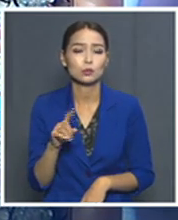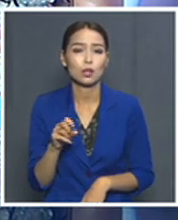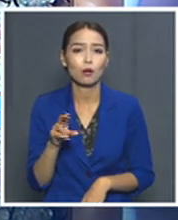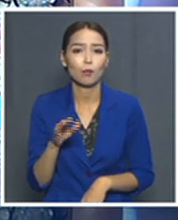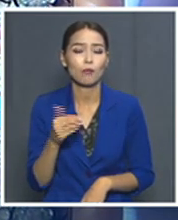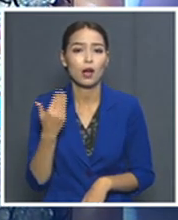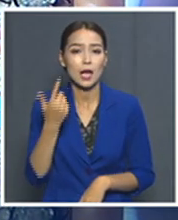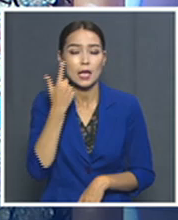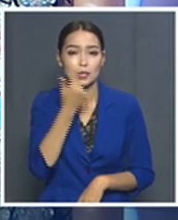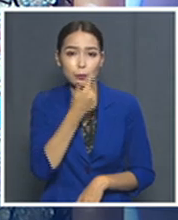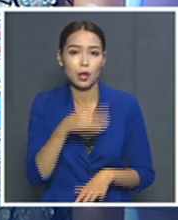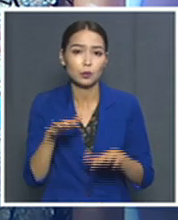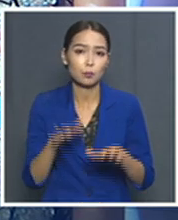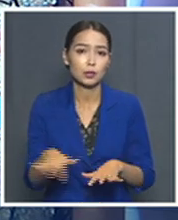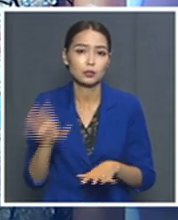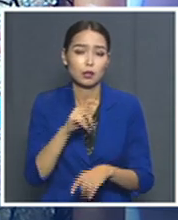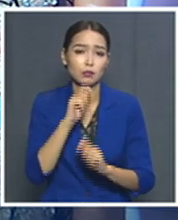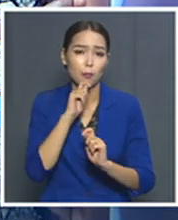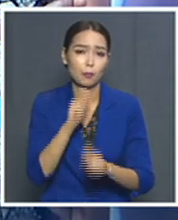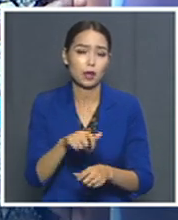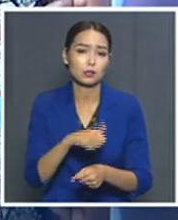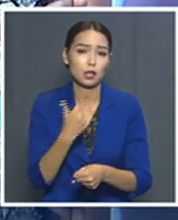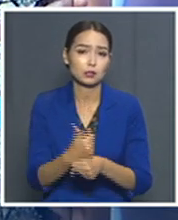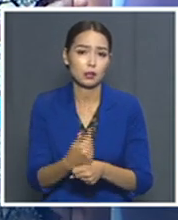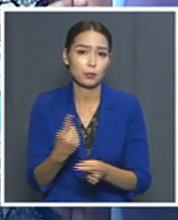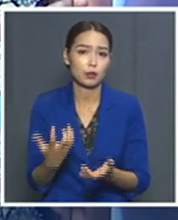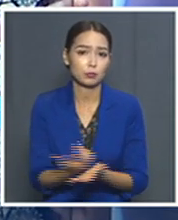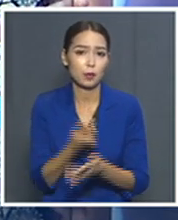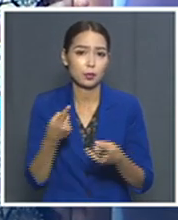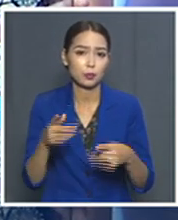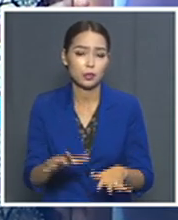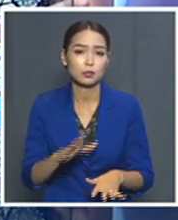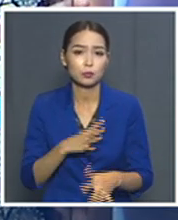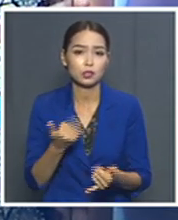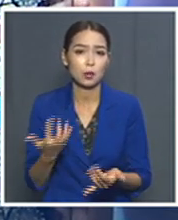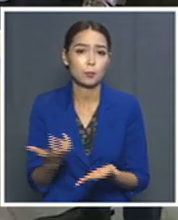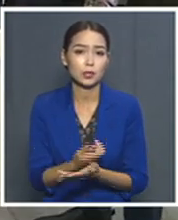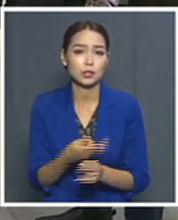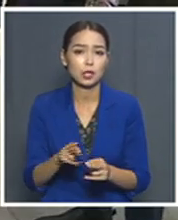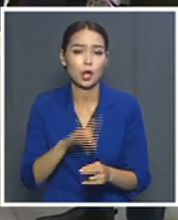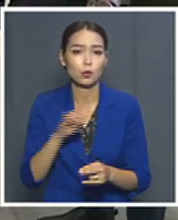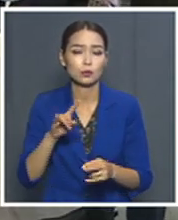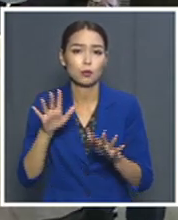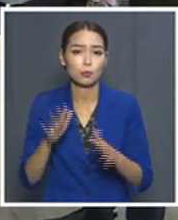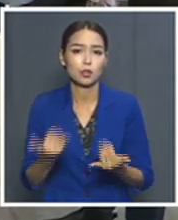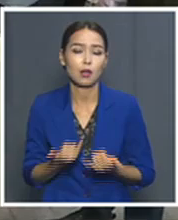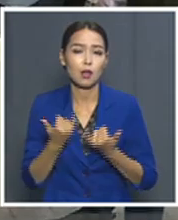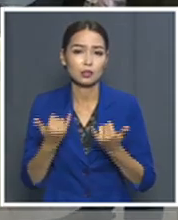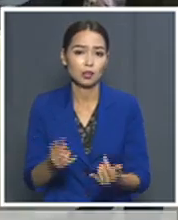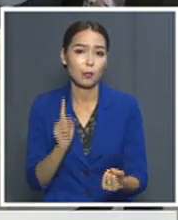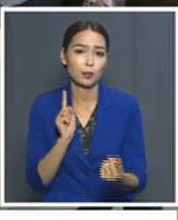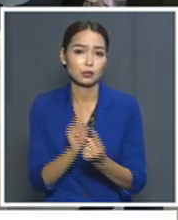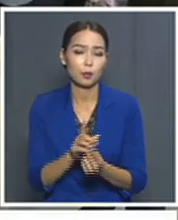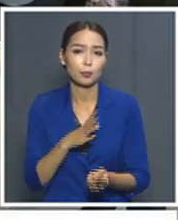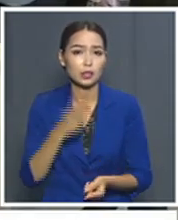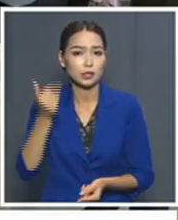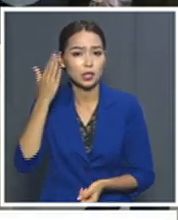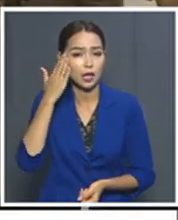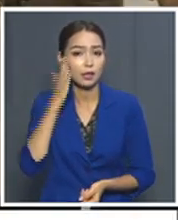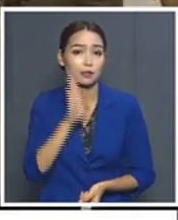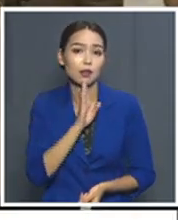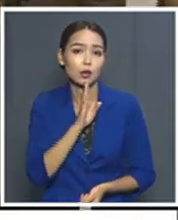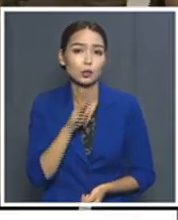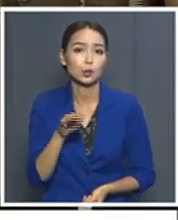өткен байқаудың бас жүлдесін жеңіп алды. Жас өнерпазды жерлестері әуежайдан үлкен құрмет қошеметпен күтіп алды. Талантты